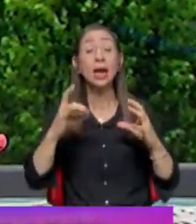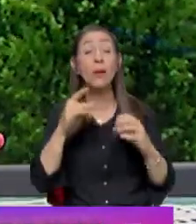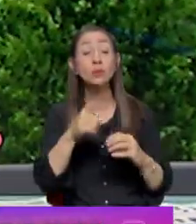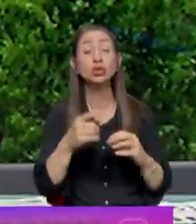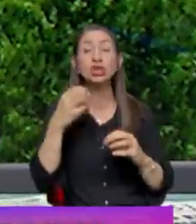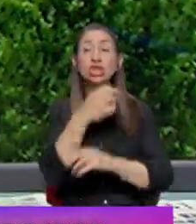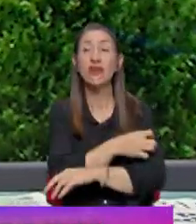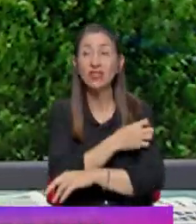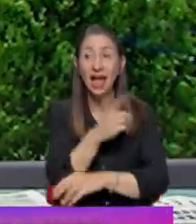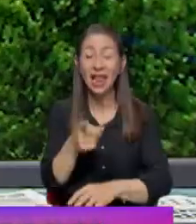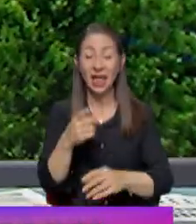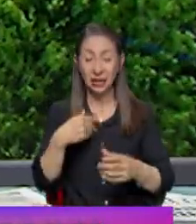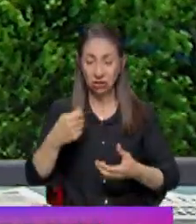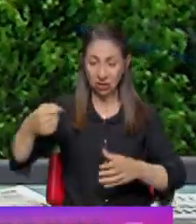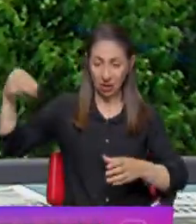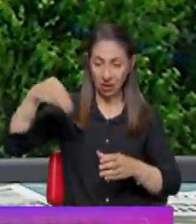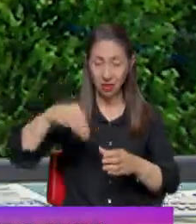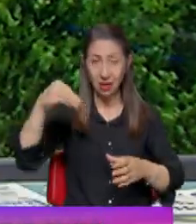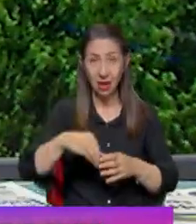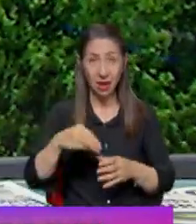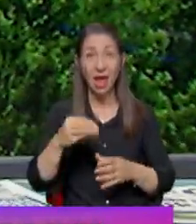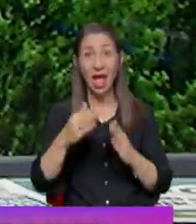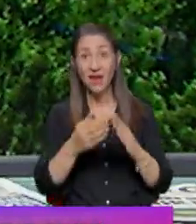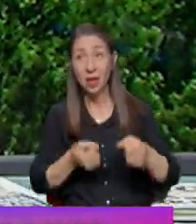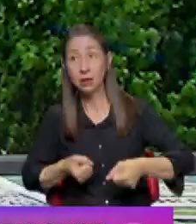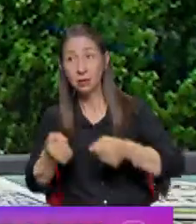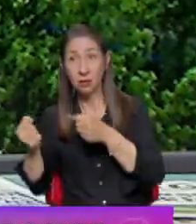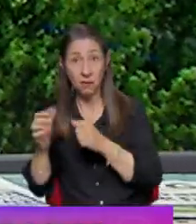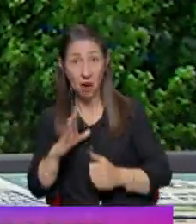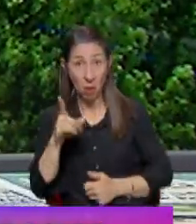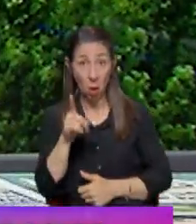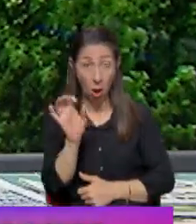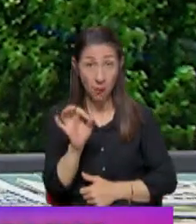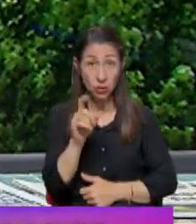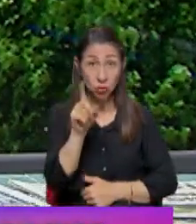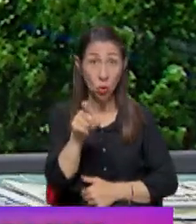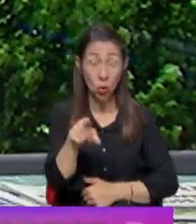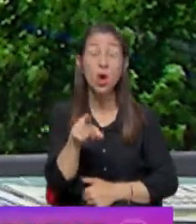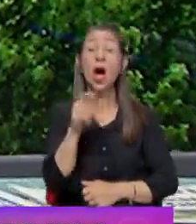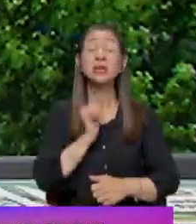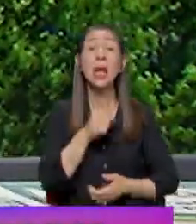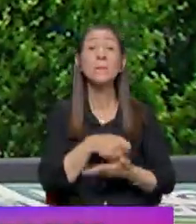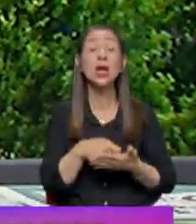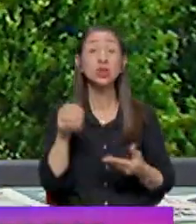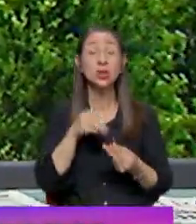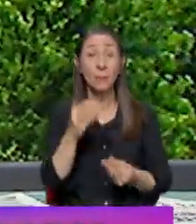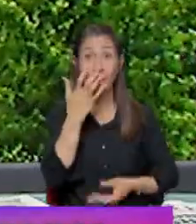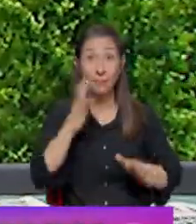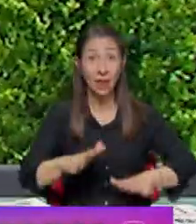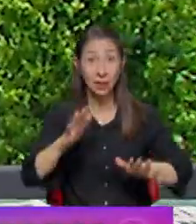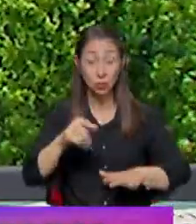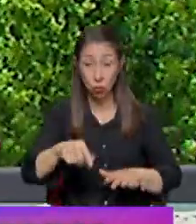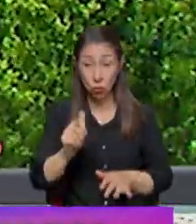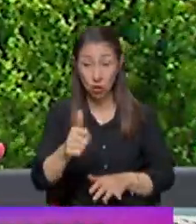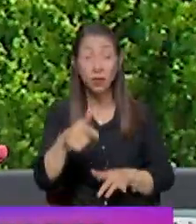karpuzu şeftaliyi filemize, pazar arabamıza koyup eve götürebiliyor muyuz? Bu önemli bir soru. Asgari ücrette zam beklentisinin olduğu